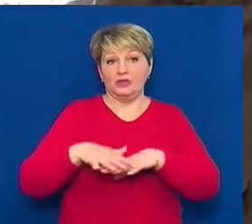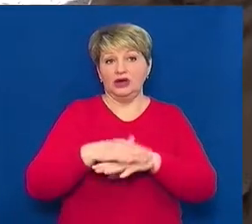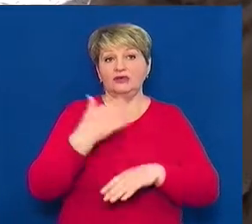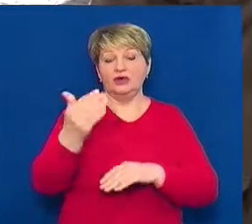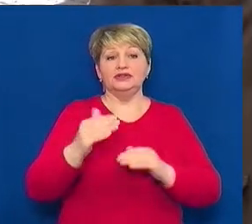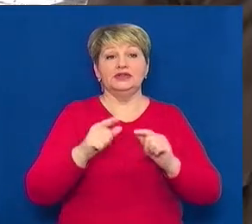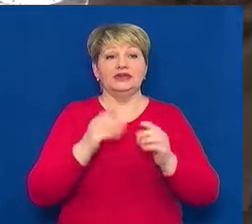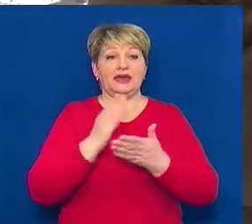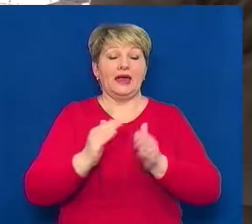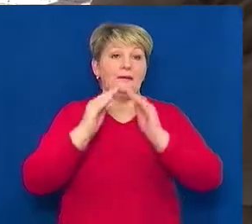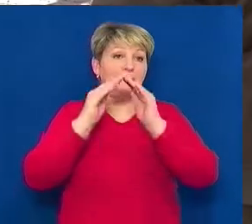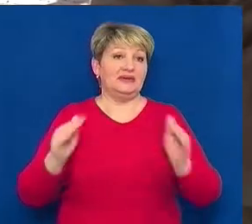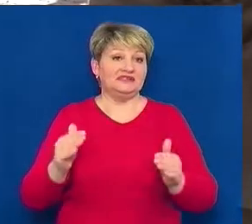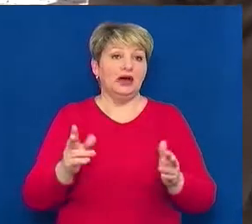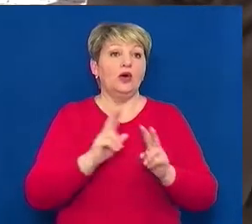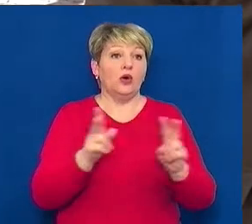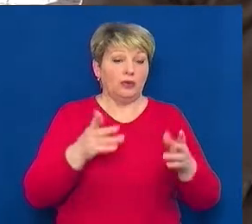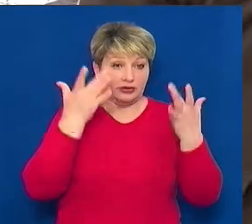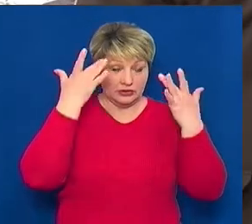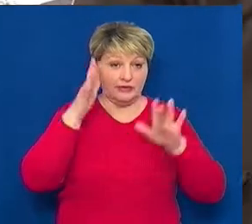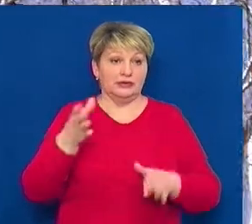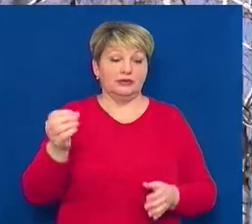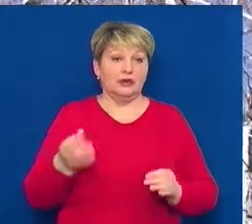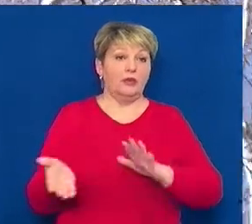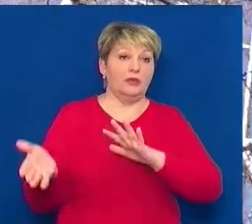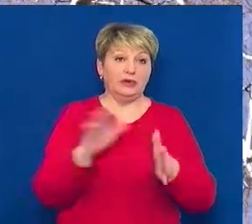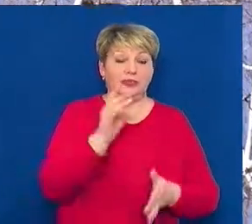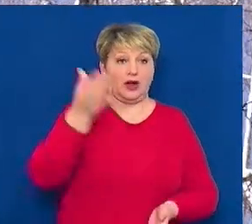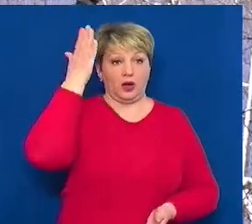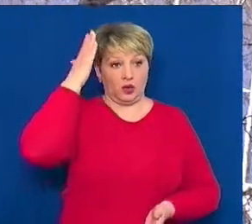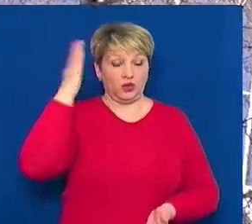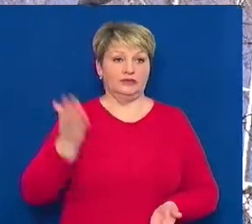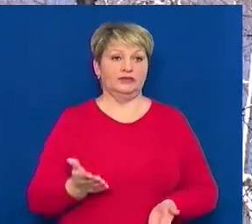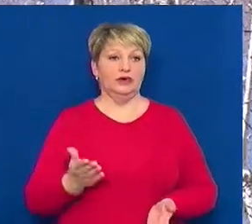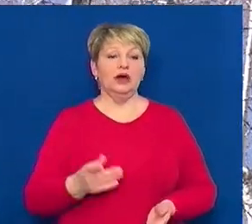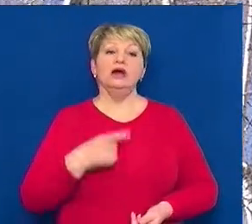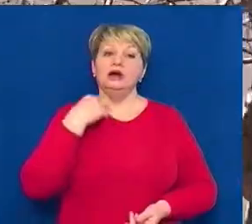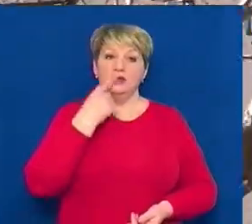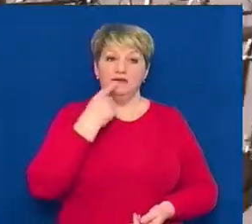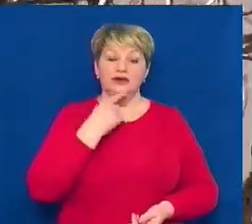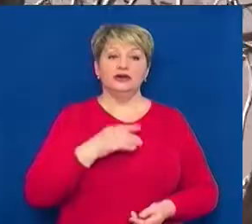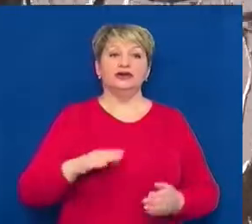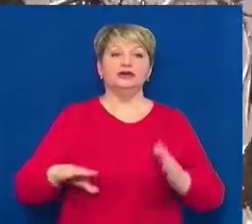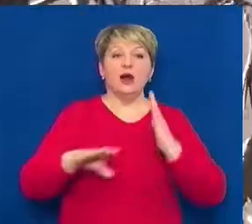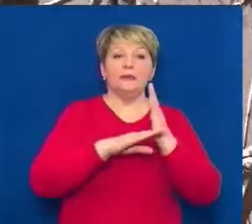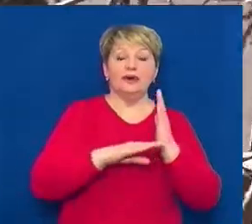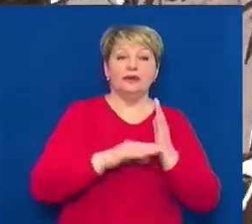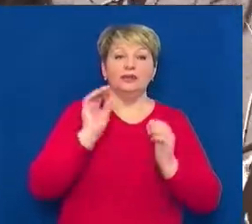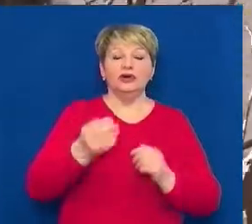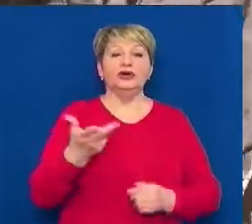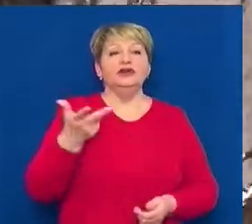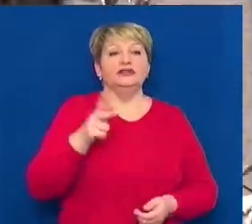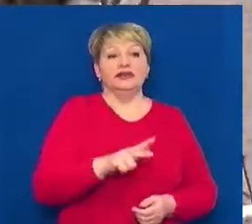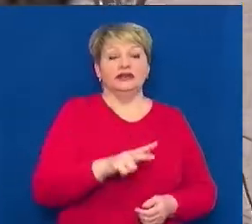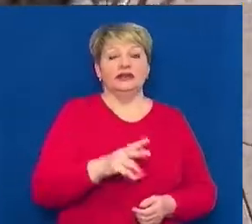бесідка стоїть. Комусь упаде на голову це дерево. Геннадій Домот зазначає, що гілля обріжуть на трьох деревах у цьому